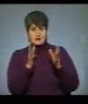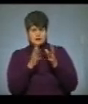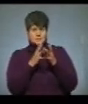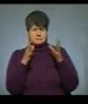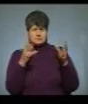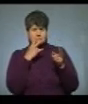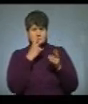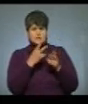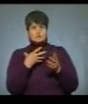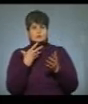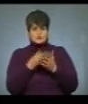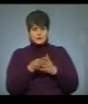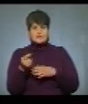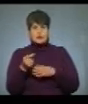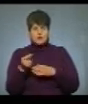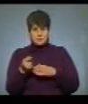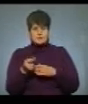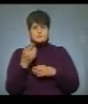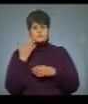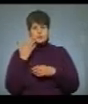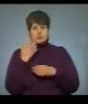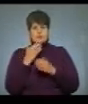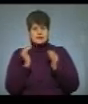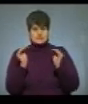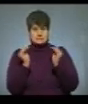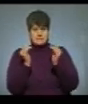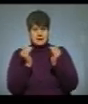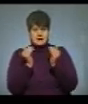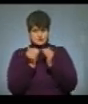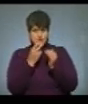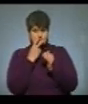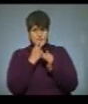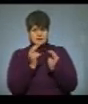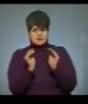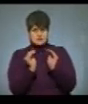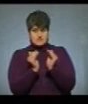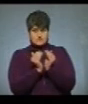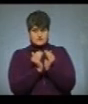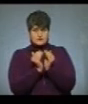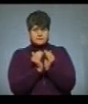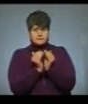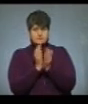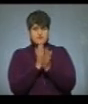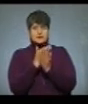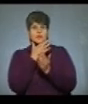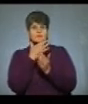ми бачимо свої тернопільські. Коли її зменшувати, от в нас вже є